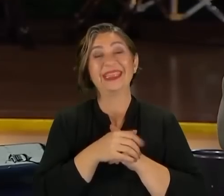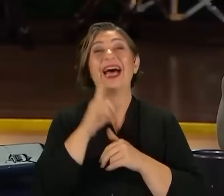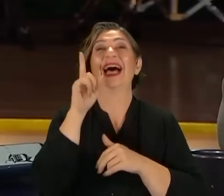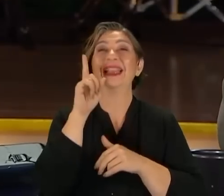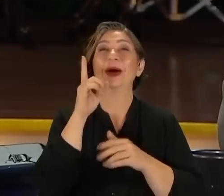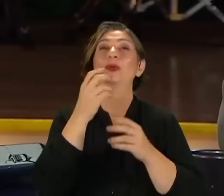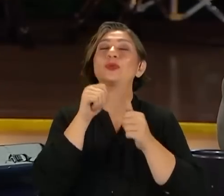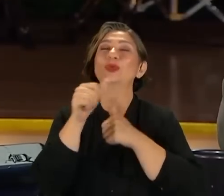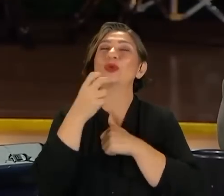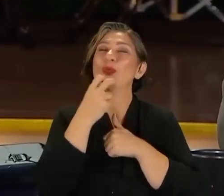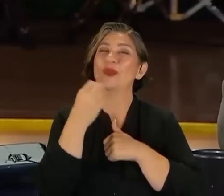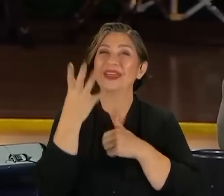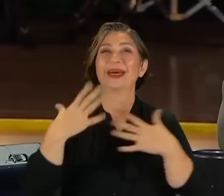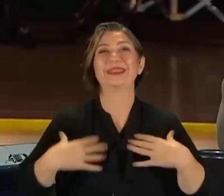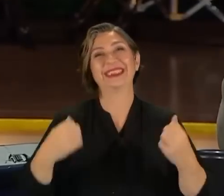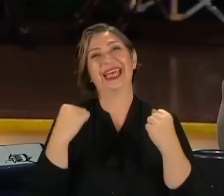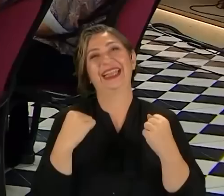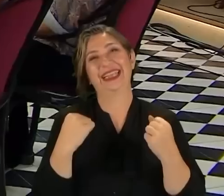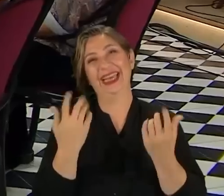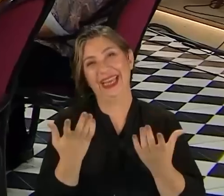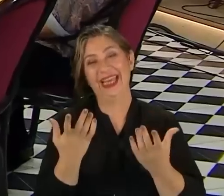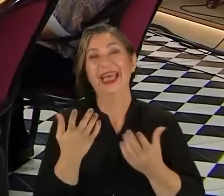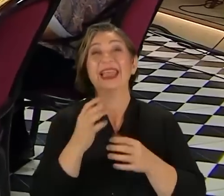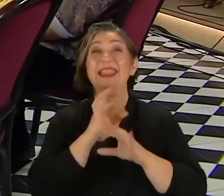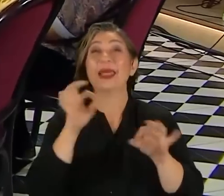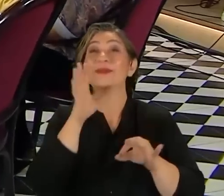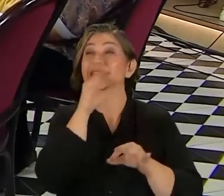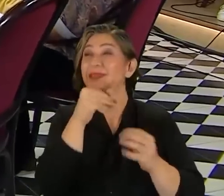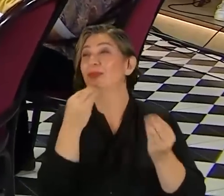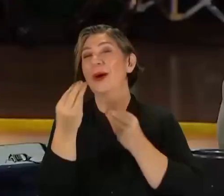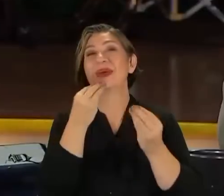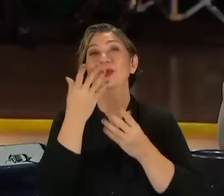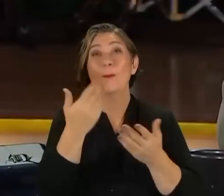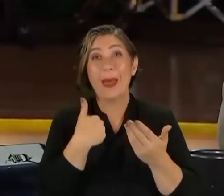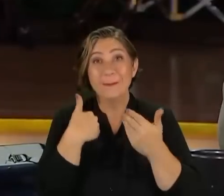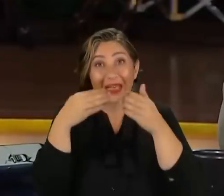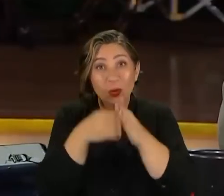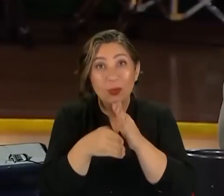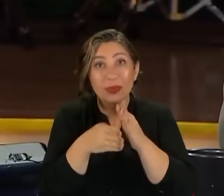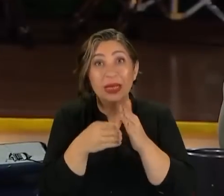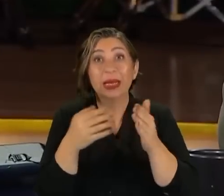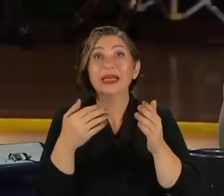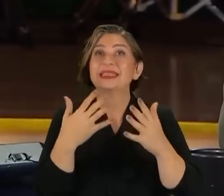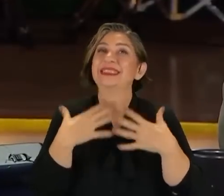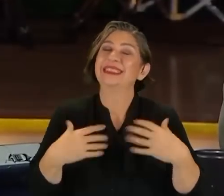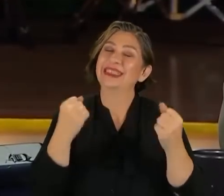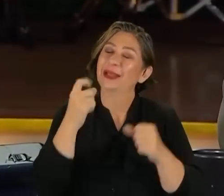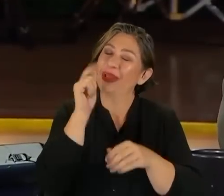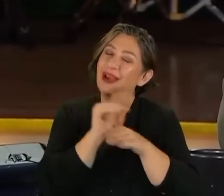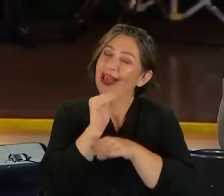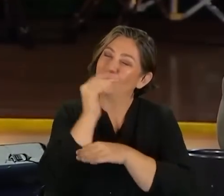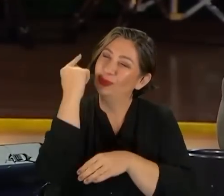Allah uzun ömür versin ama sağlıkla. Bak tam yaşlı muhabbetine giriyor. Ben mi giriyorum? Sağlıklı bir